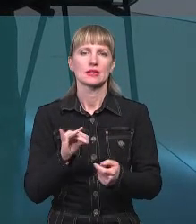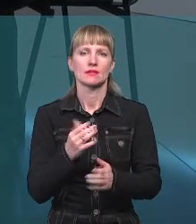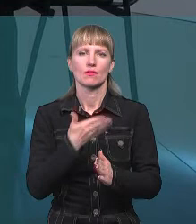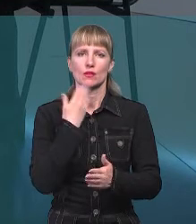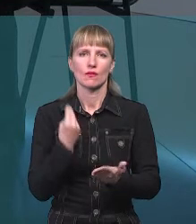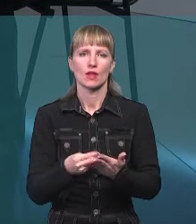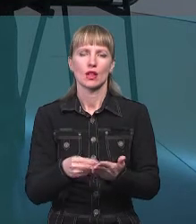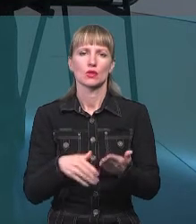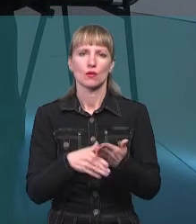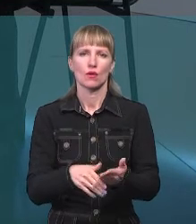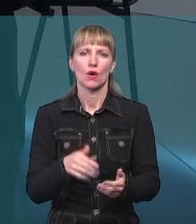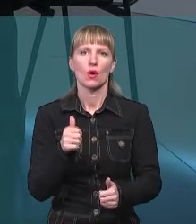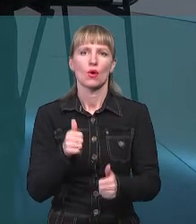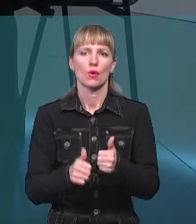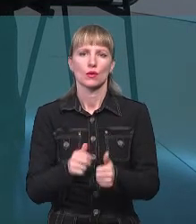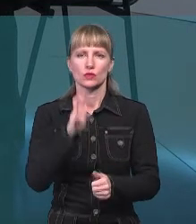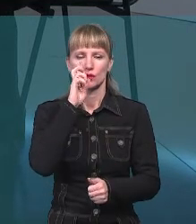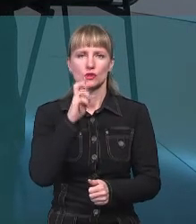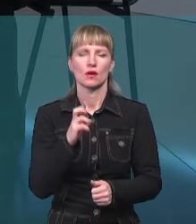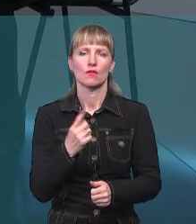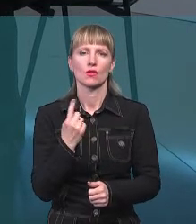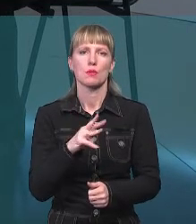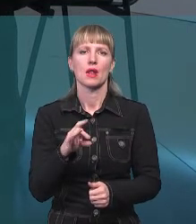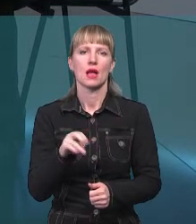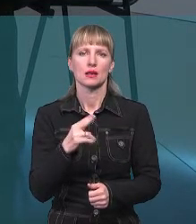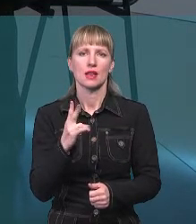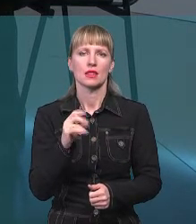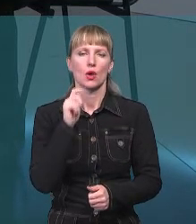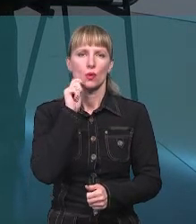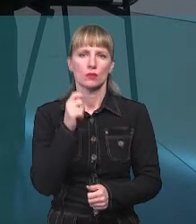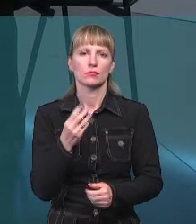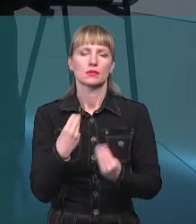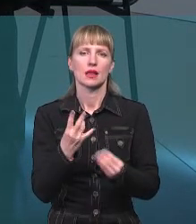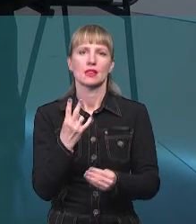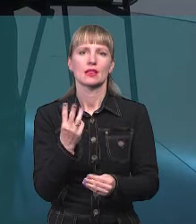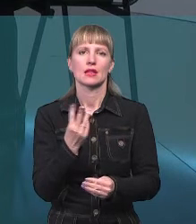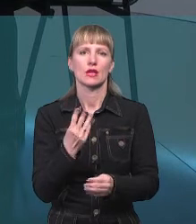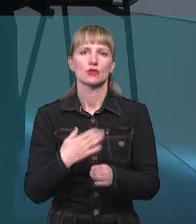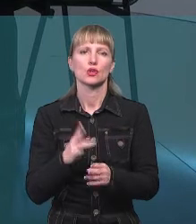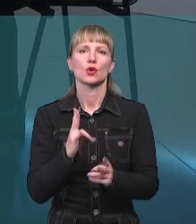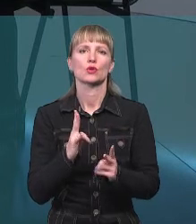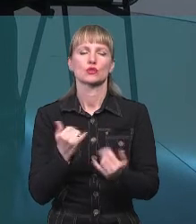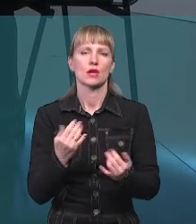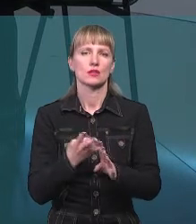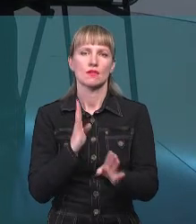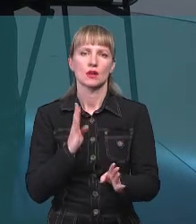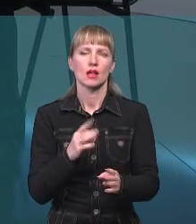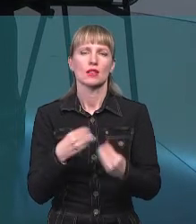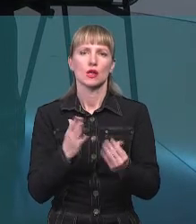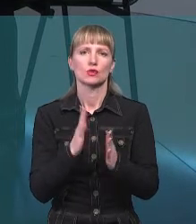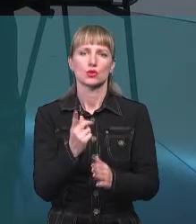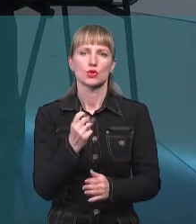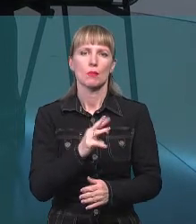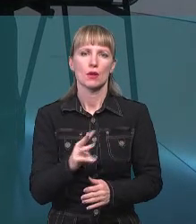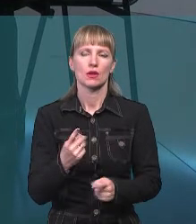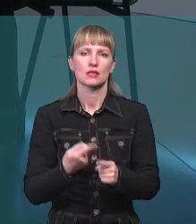відсутністю фінансування. Фонд просив у держави 1 мільярд на Україну. Це би вистачило на третину тих, хто зараз є в черзі. Але виділили лише 100 мільйонів. З